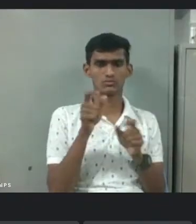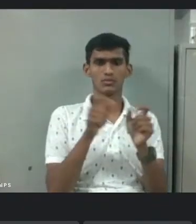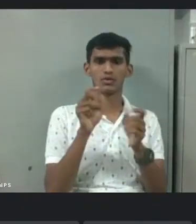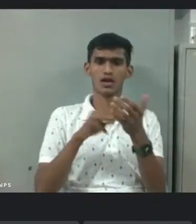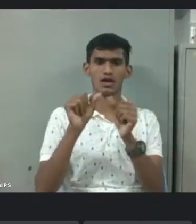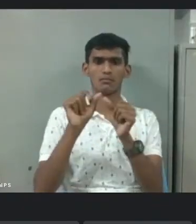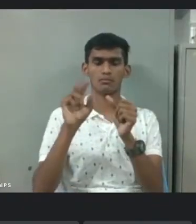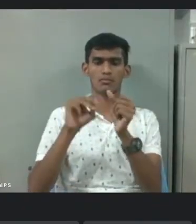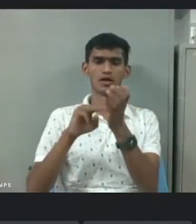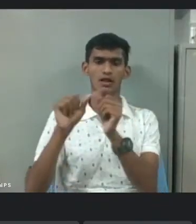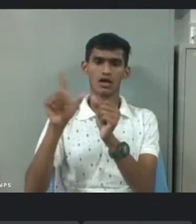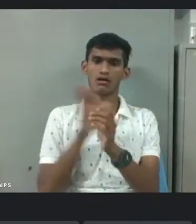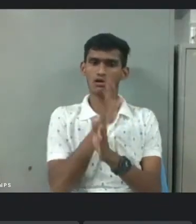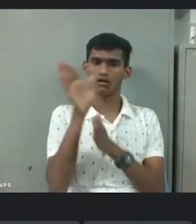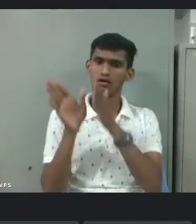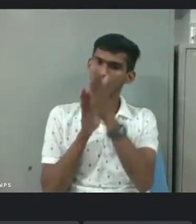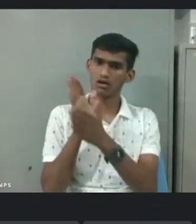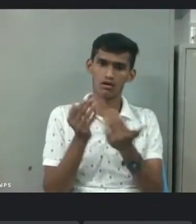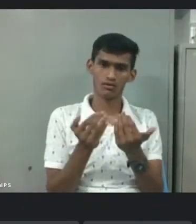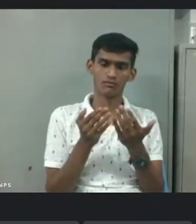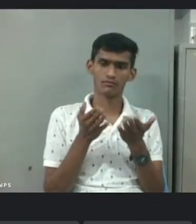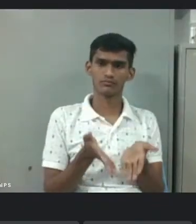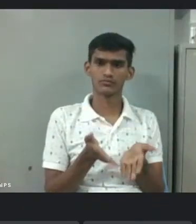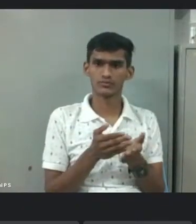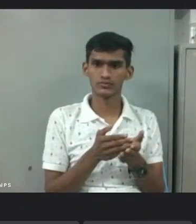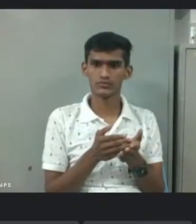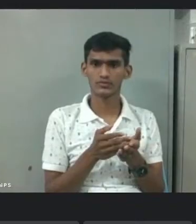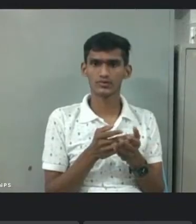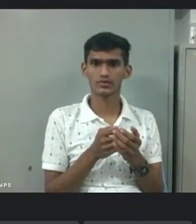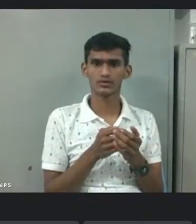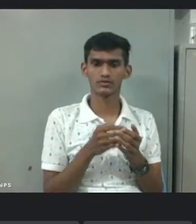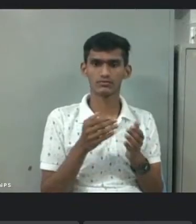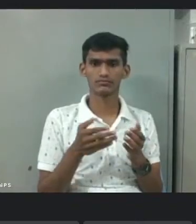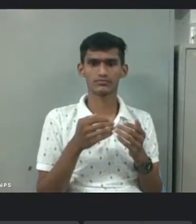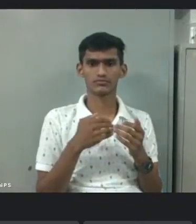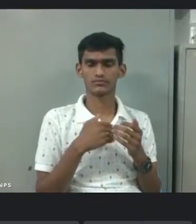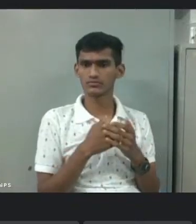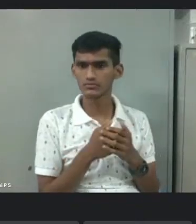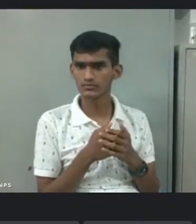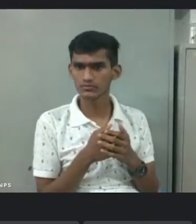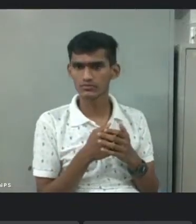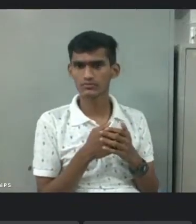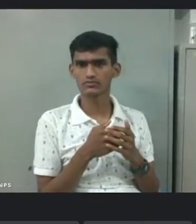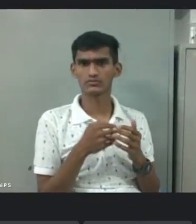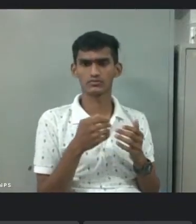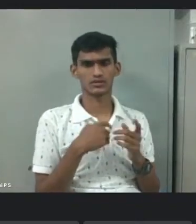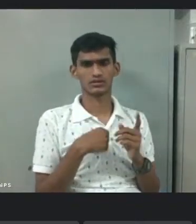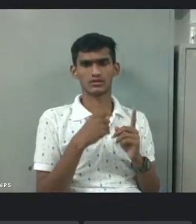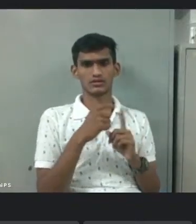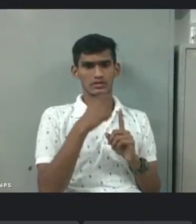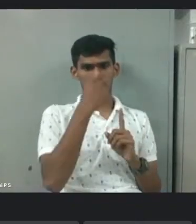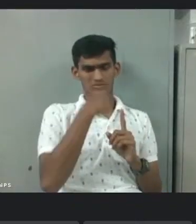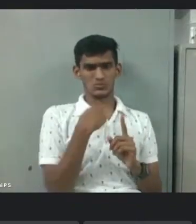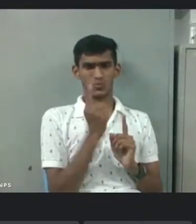ഒരാൾ ഡൊണേറ്റ് ചെയ്തതാണ്. അപ്പൊ അങ്ങനെയുള്ള ഒരു ഈ ഉള്ളിൽ നിന്ന് ഞാൻ പറയുന്നത് ഒരാളല്ലാണ്ട് കുറെ